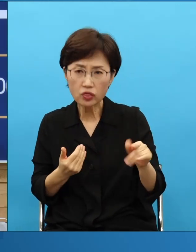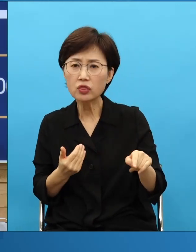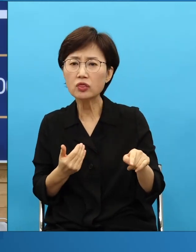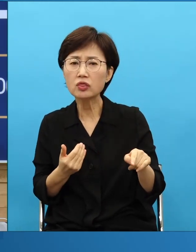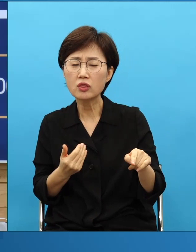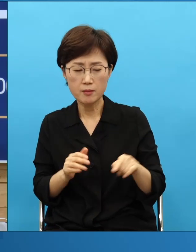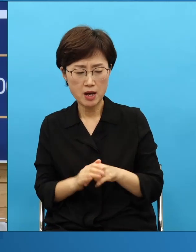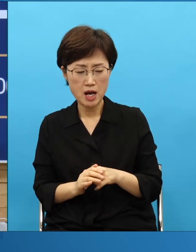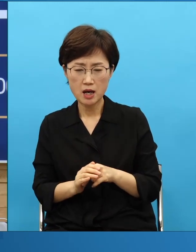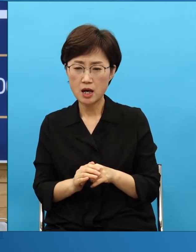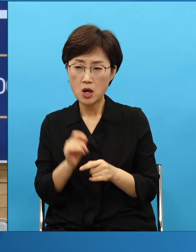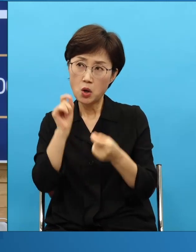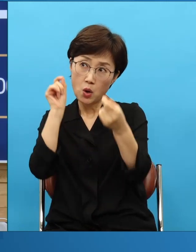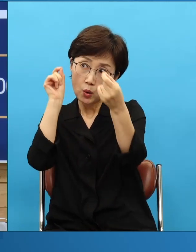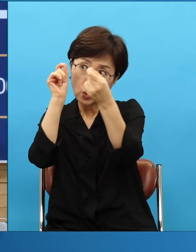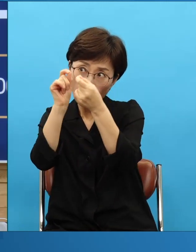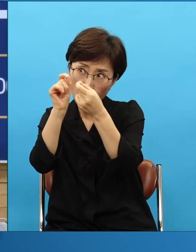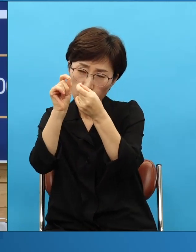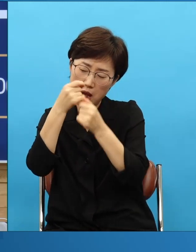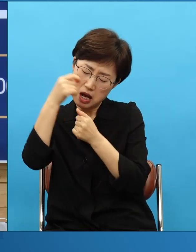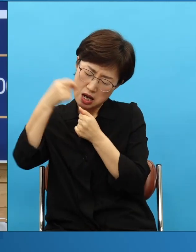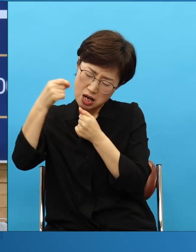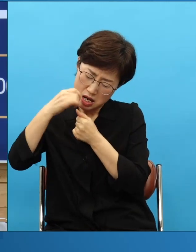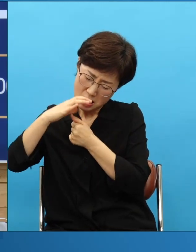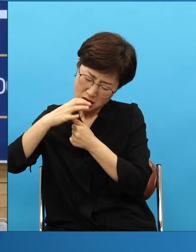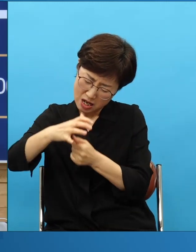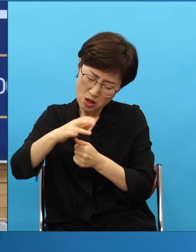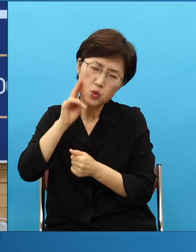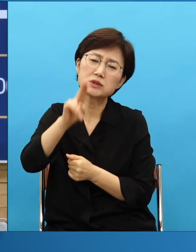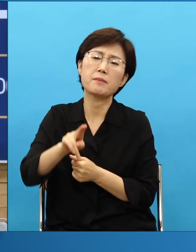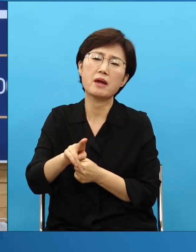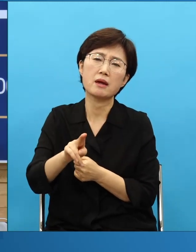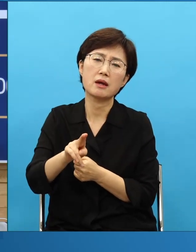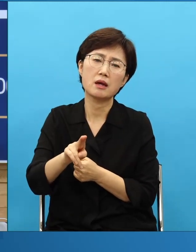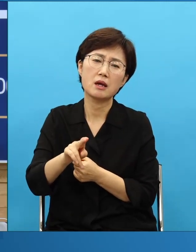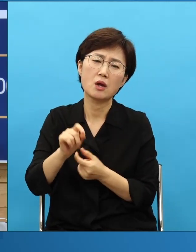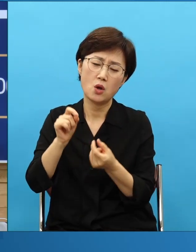great persecution will befall them. 또 하나는 뭡니까? And then another one.